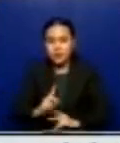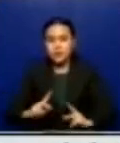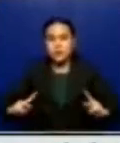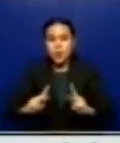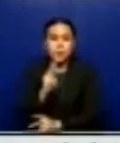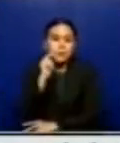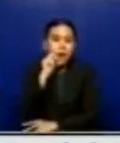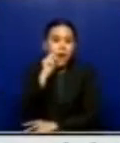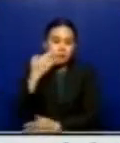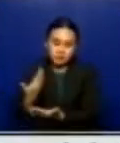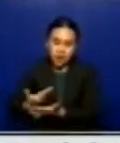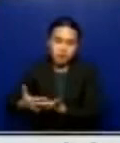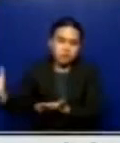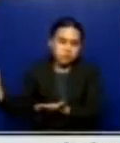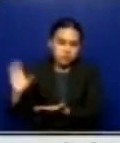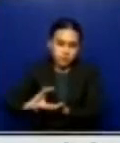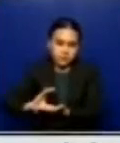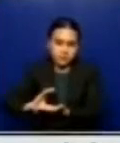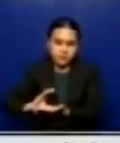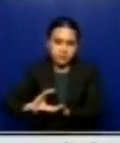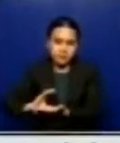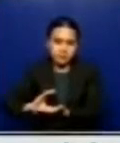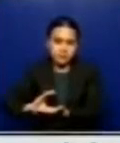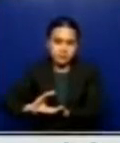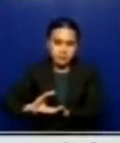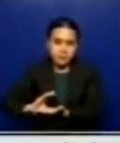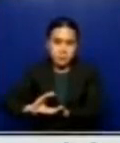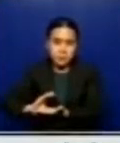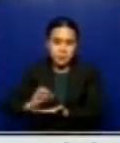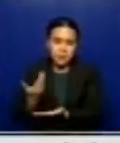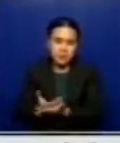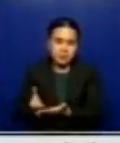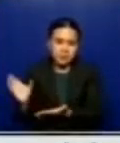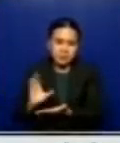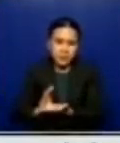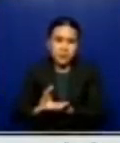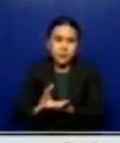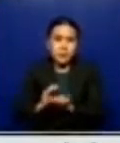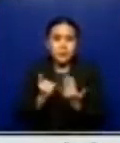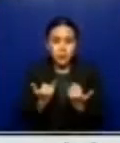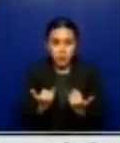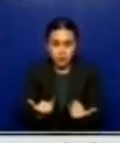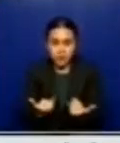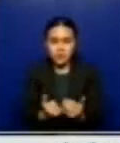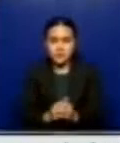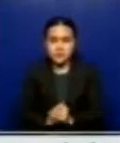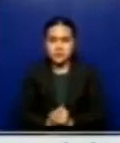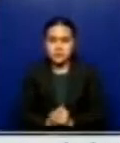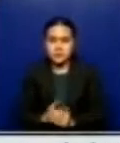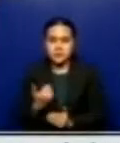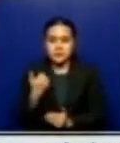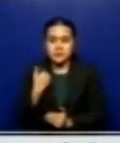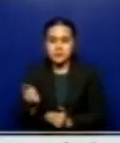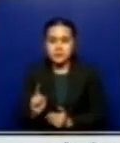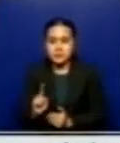ได้รับงบประมาณไปส่วนมากณเวลานี้จะไปดำเนิน